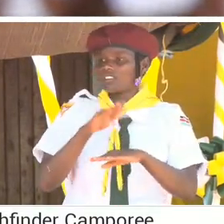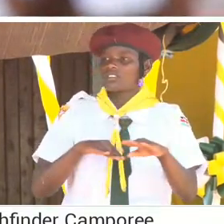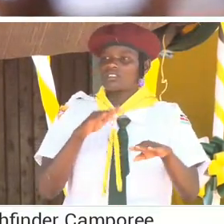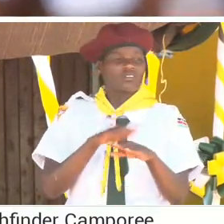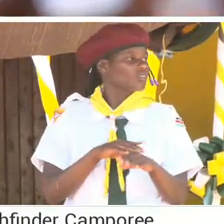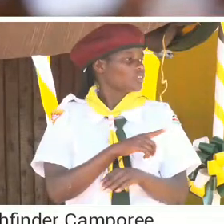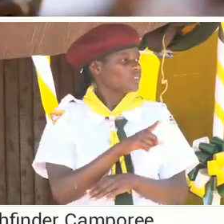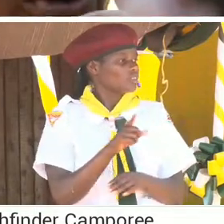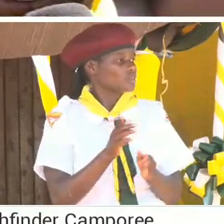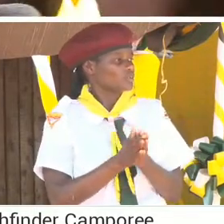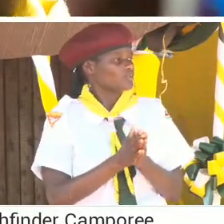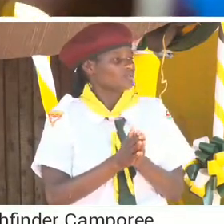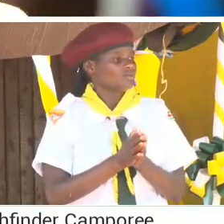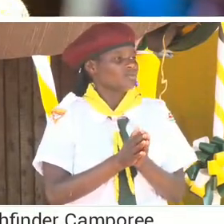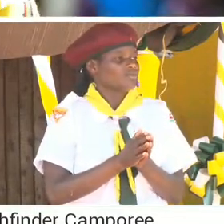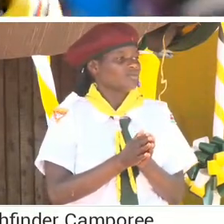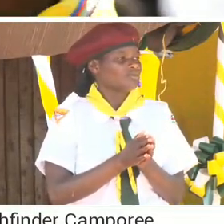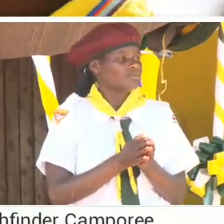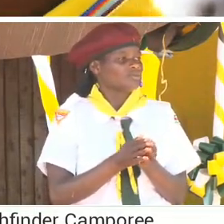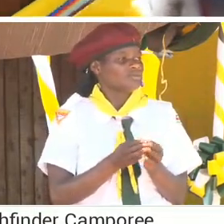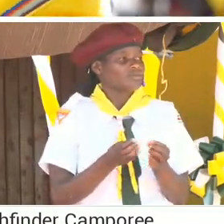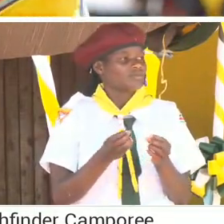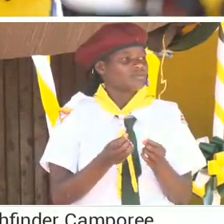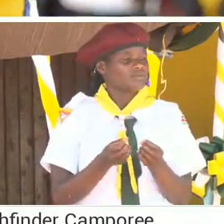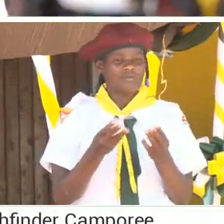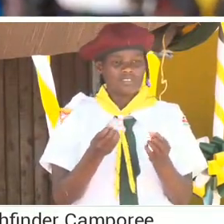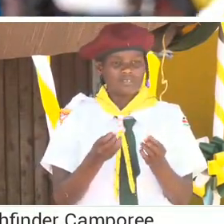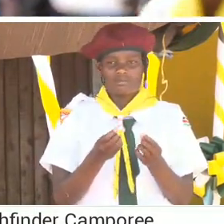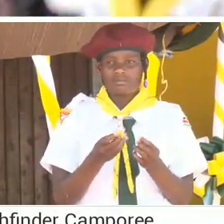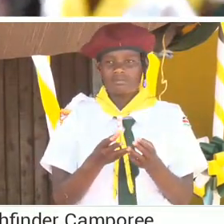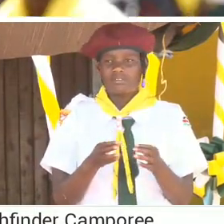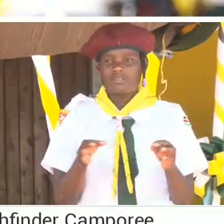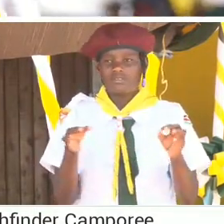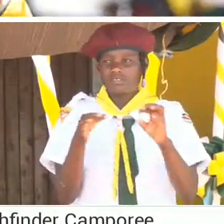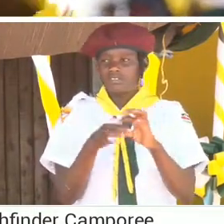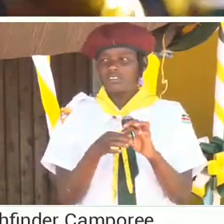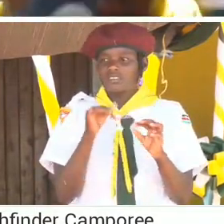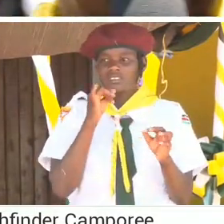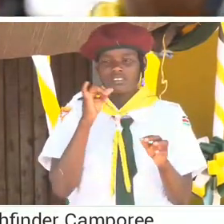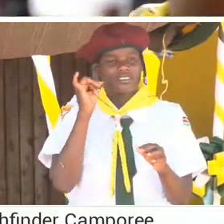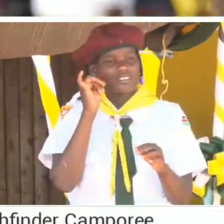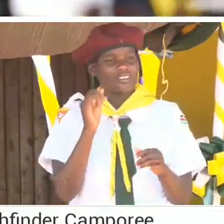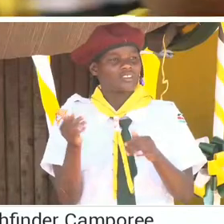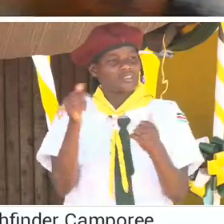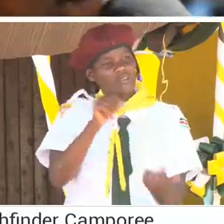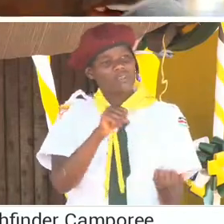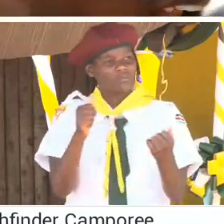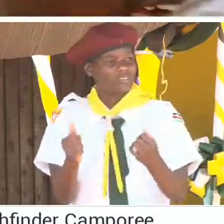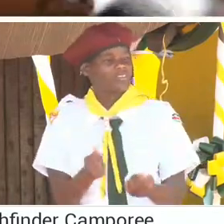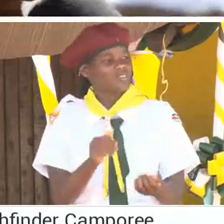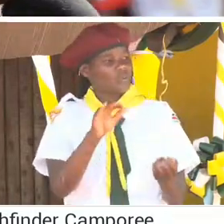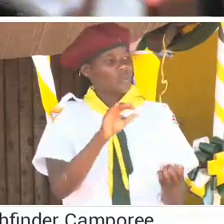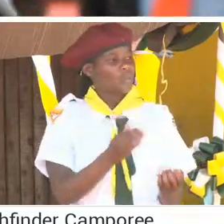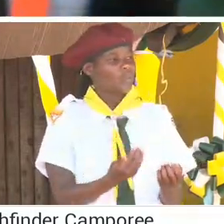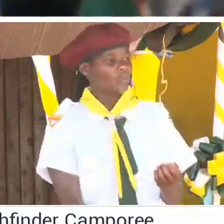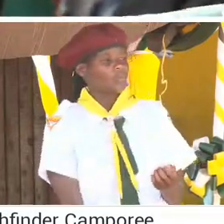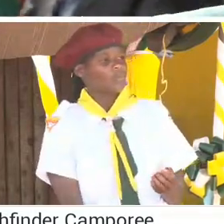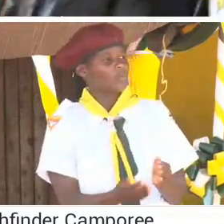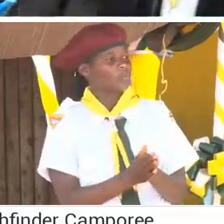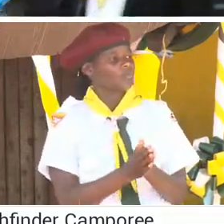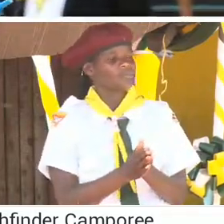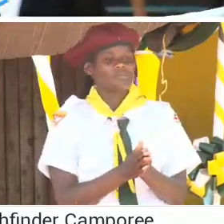kubariki. Labda yuko mwingine. Umeona hawa wote jana waliingia kwenye maji, wakabatizwa. Lakini kuna wengine